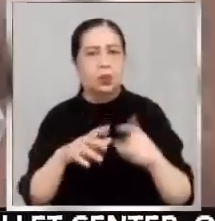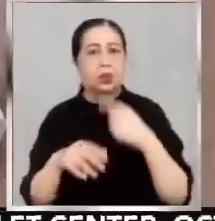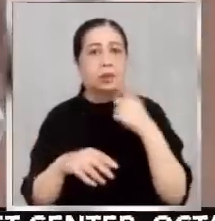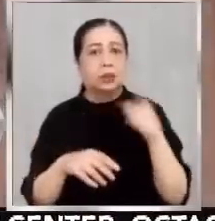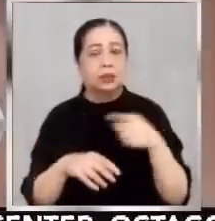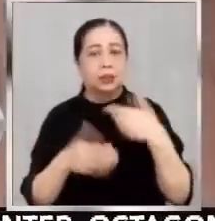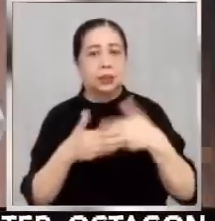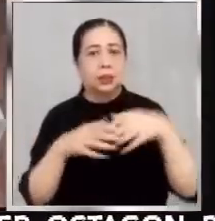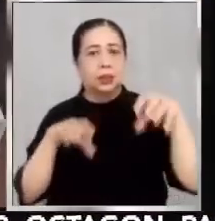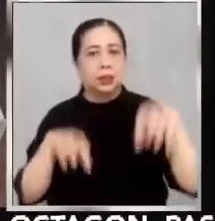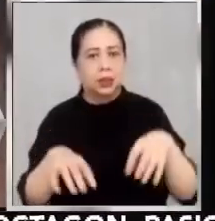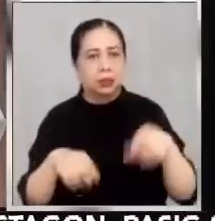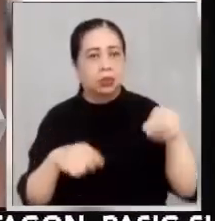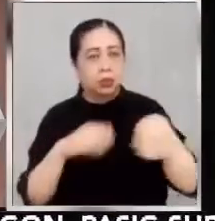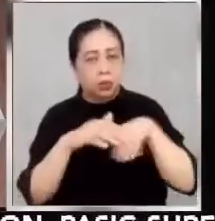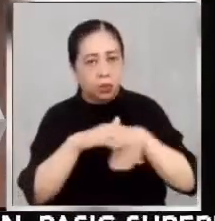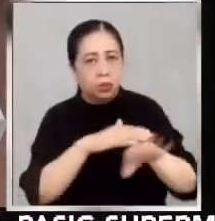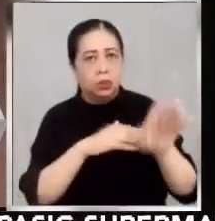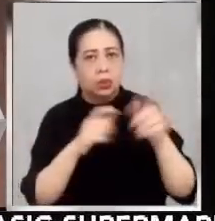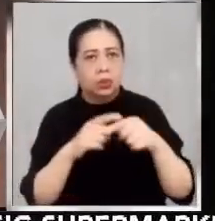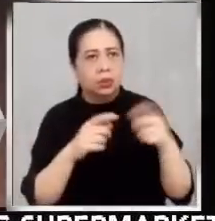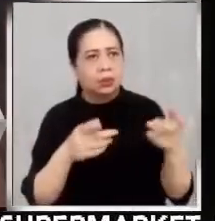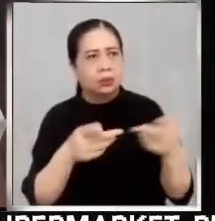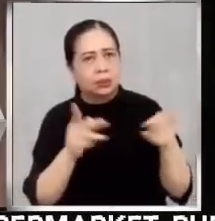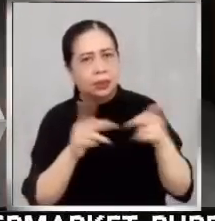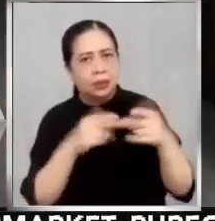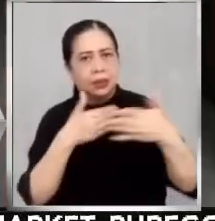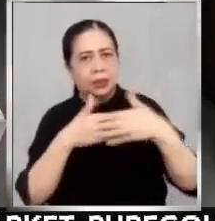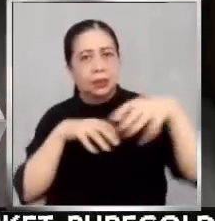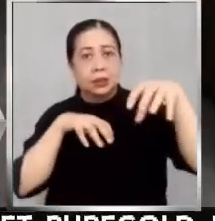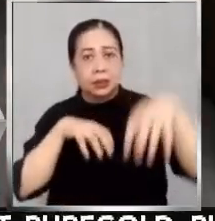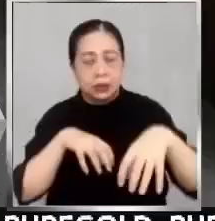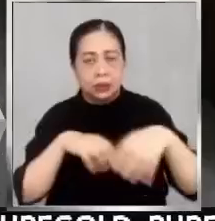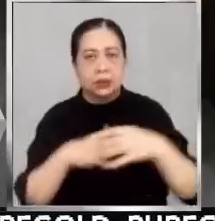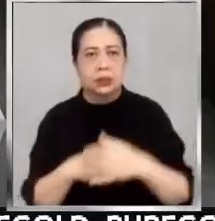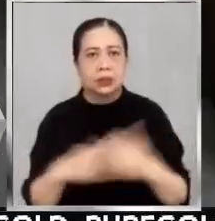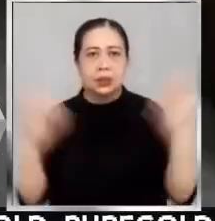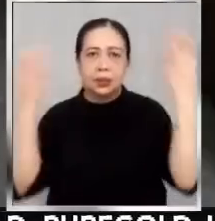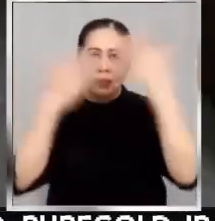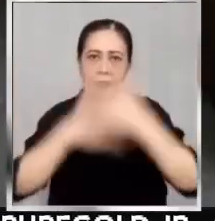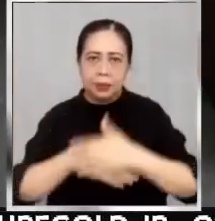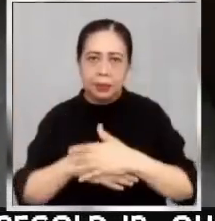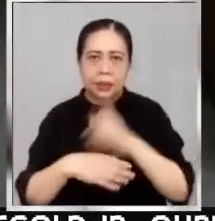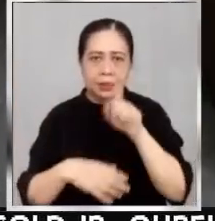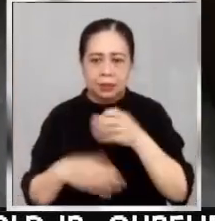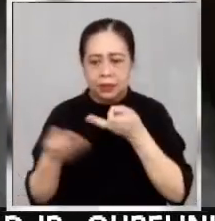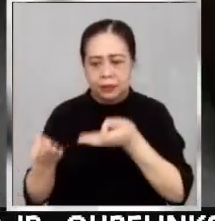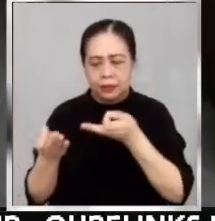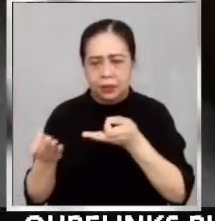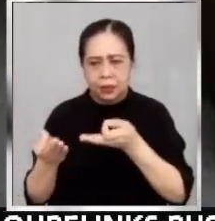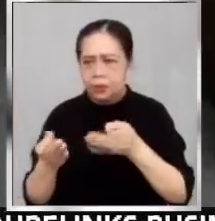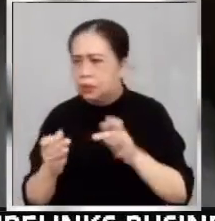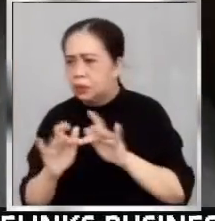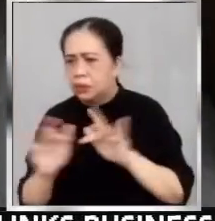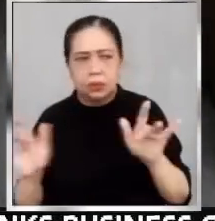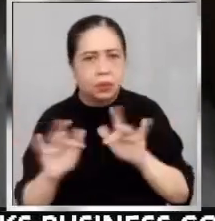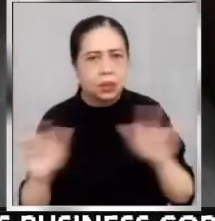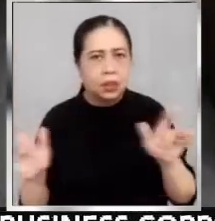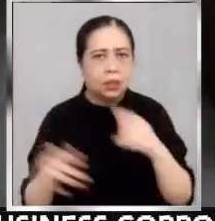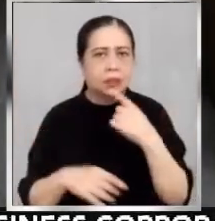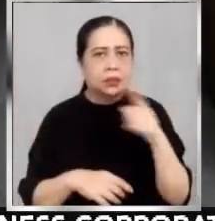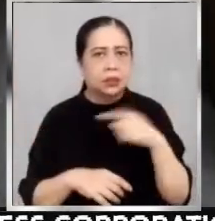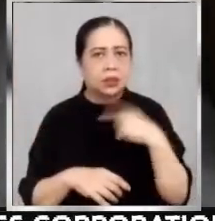kapitbahay, pumasok ito sa isang compound sa kalapitbahay. Sa gabi po, papakainin ko sana wala po siya. Sabi naman ng kinakasama